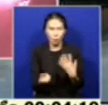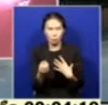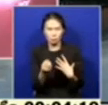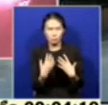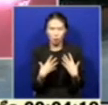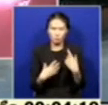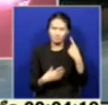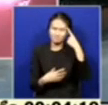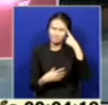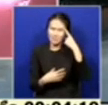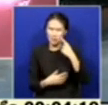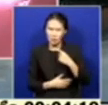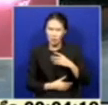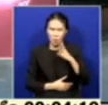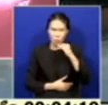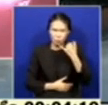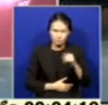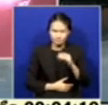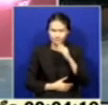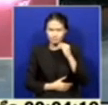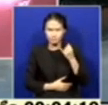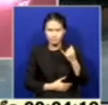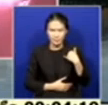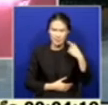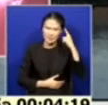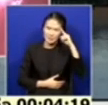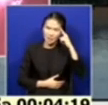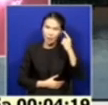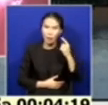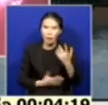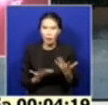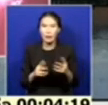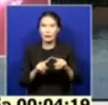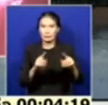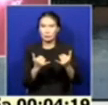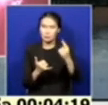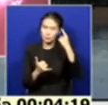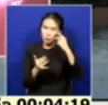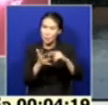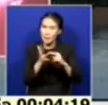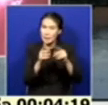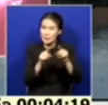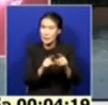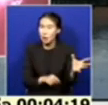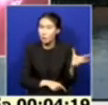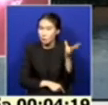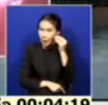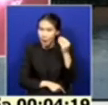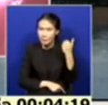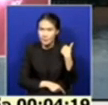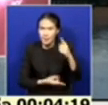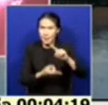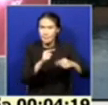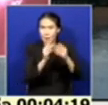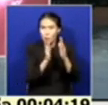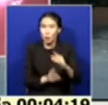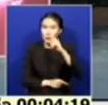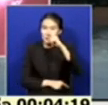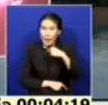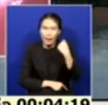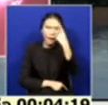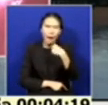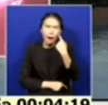ของคนไทยเท่าไหร่นะจาก22ประเทศนะที่มานั่งคุยกันอยู่เนี่ยนะฮะ